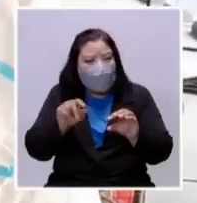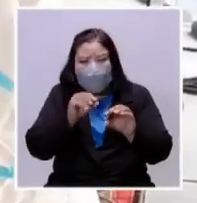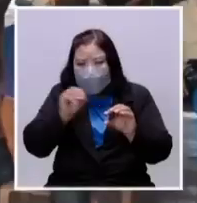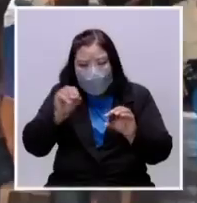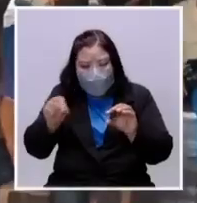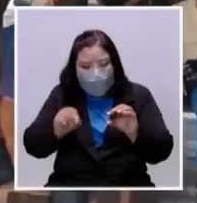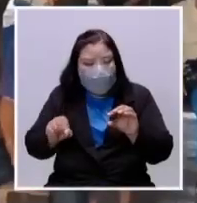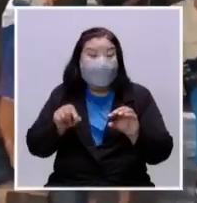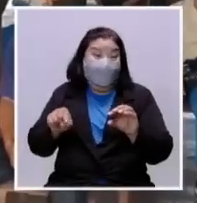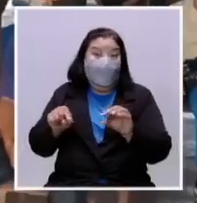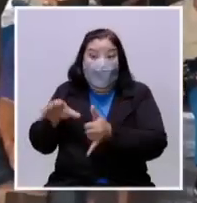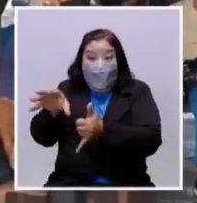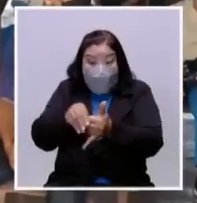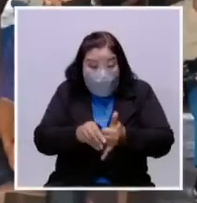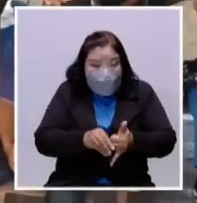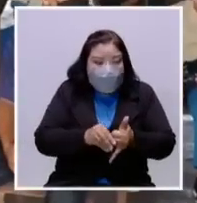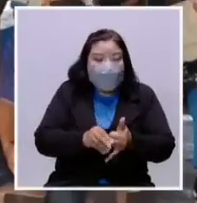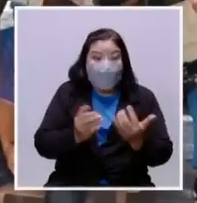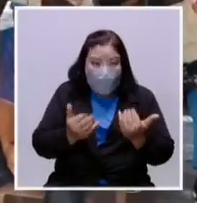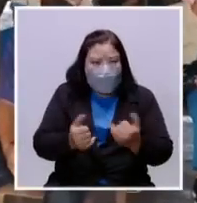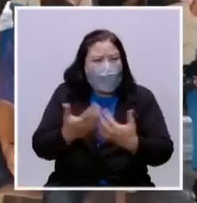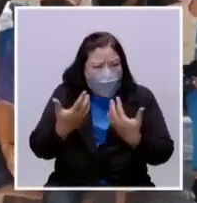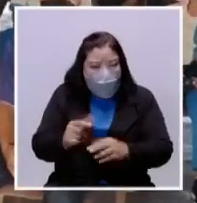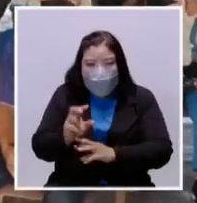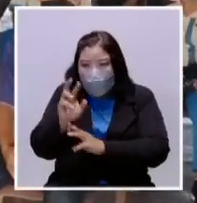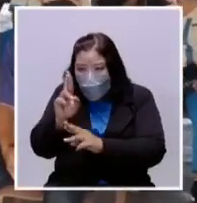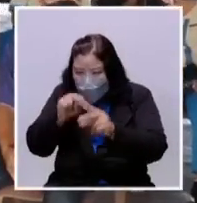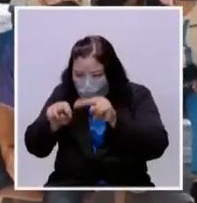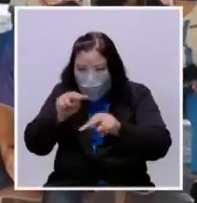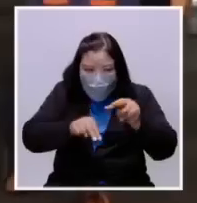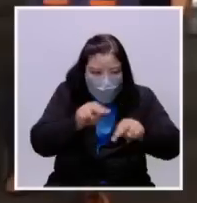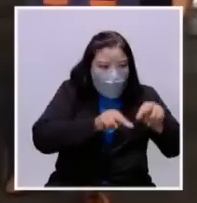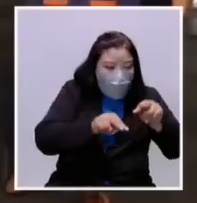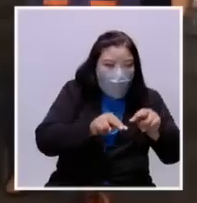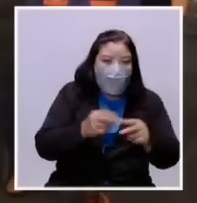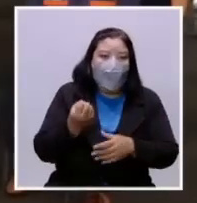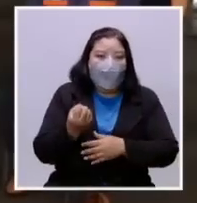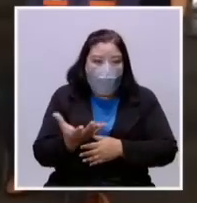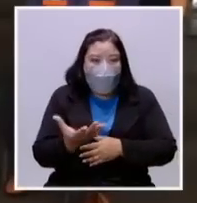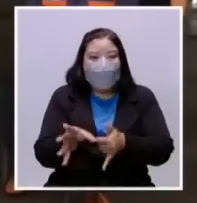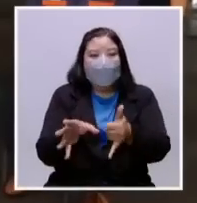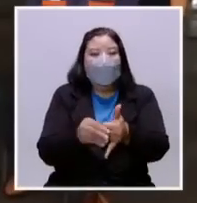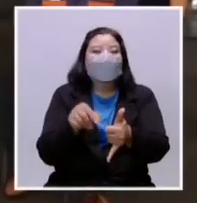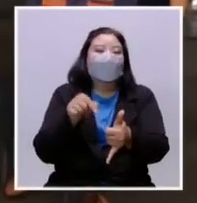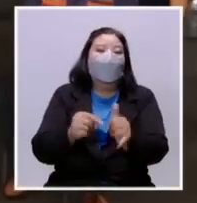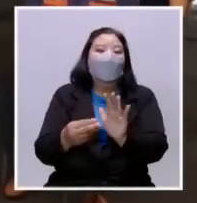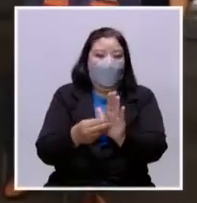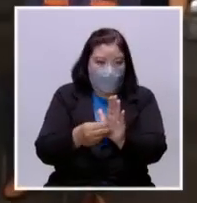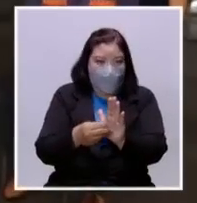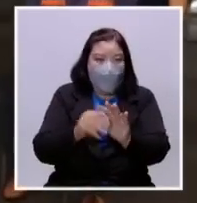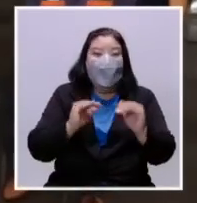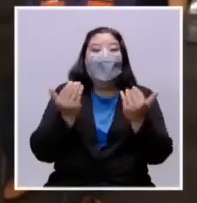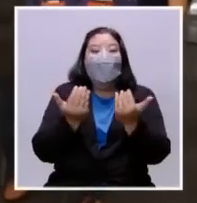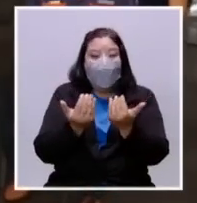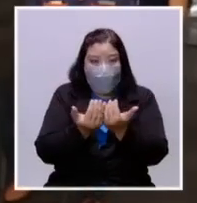สาธารณสุขก็มีการเฝ้าระวังอยู่แล้วทุกสายพันธุ์ตัวเลขผู้ติดเชื้อส่วนใหญ่อยู่ในพื้นที่กรุงเทพมหานครและติดเชื้อจากคนในครอ